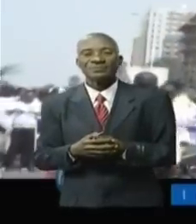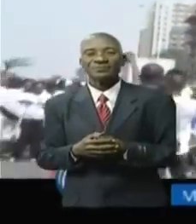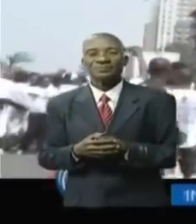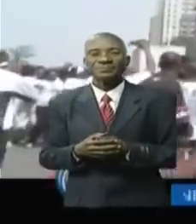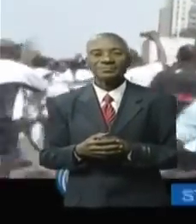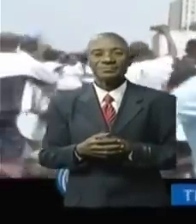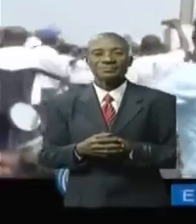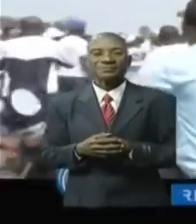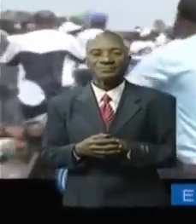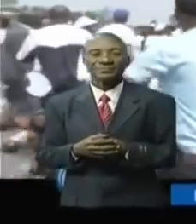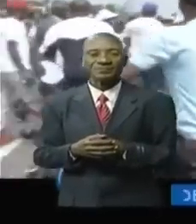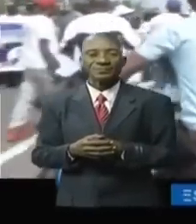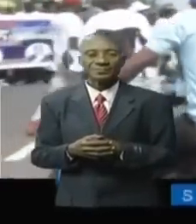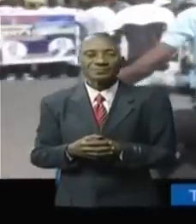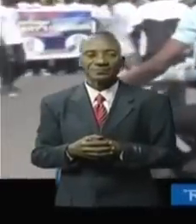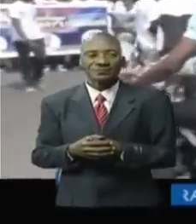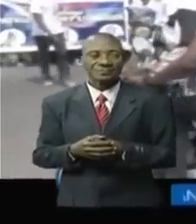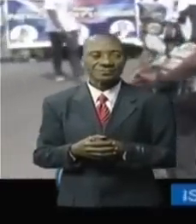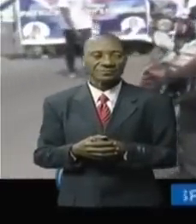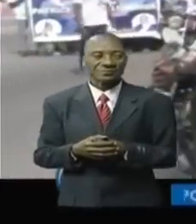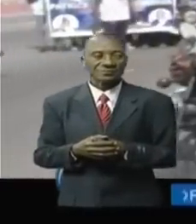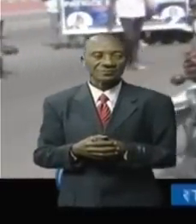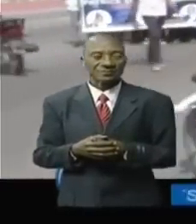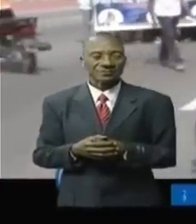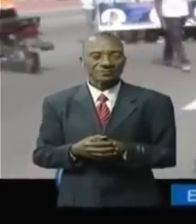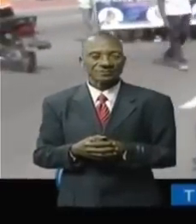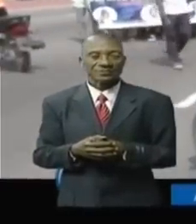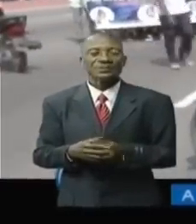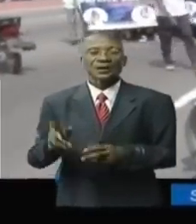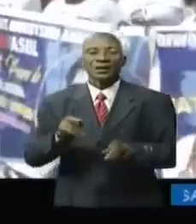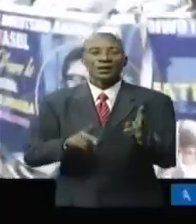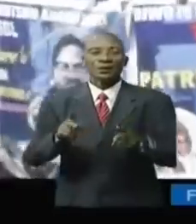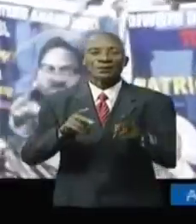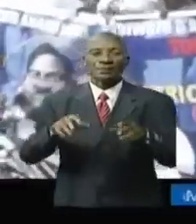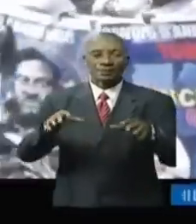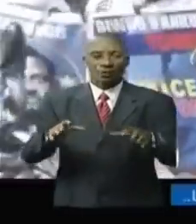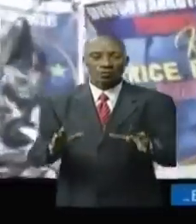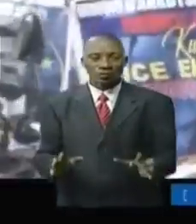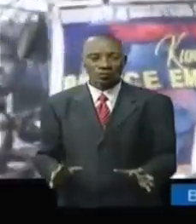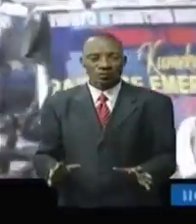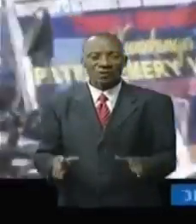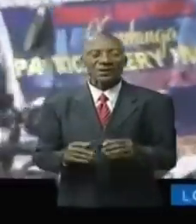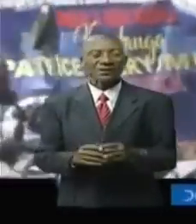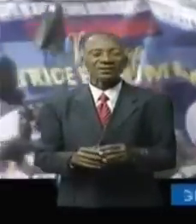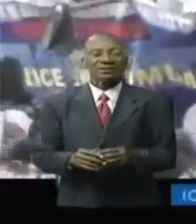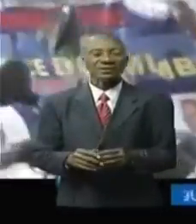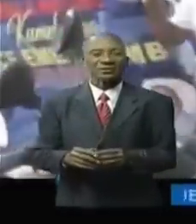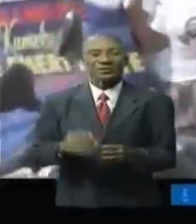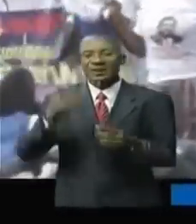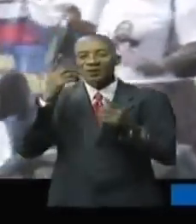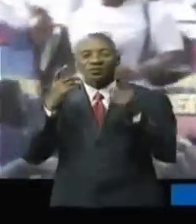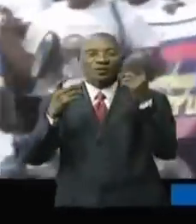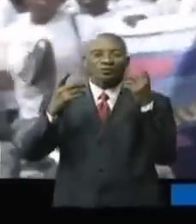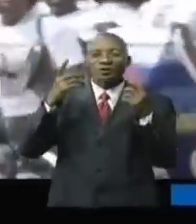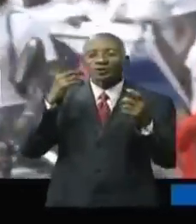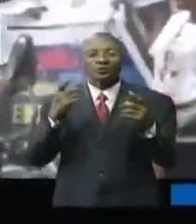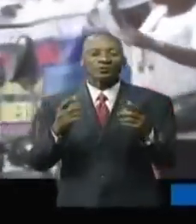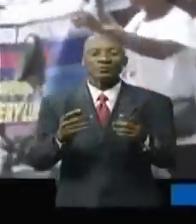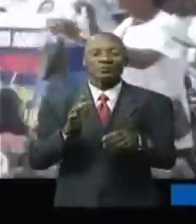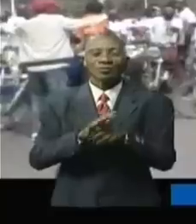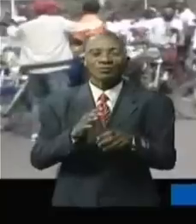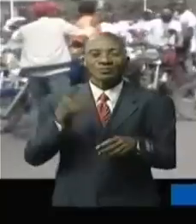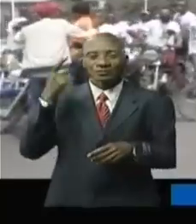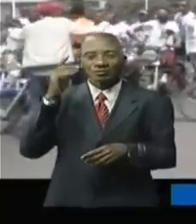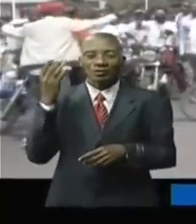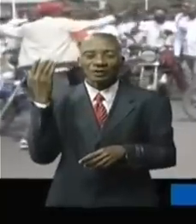peuple congolais peut désormais faire le deuil de son héros national, Patrice Emery Lumumba, ce, après la remise de